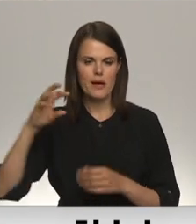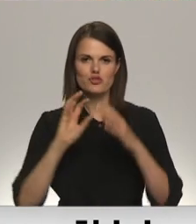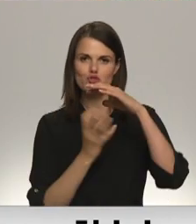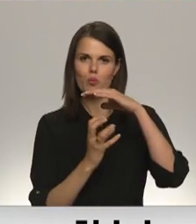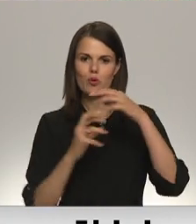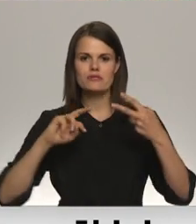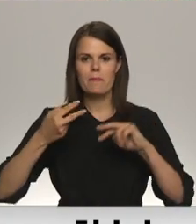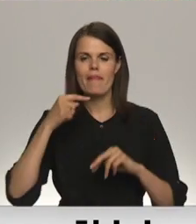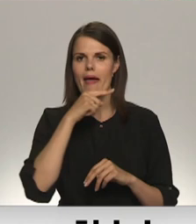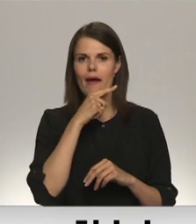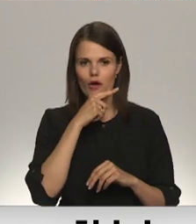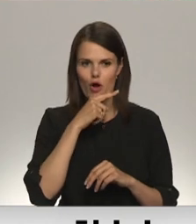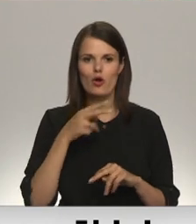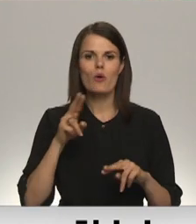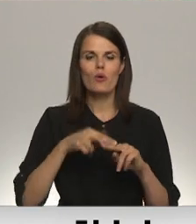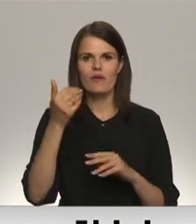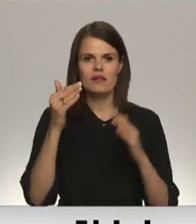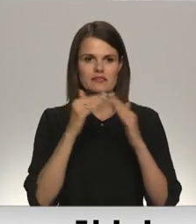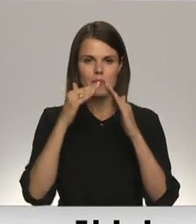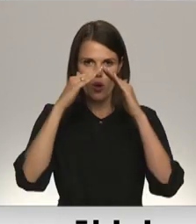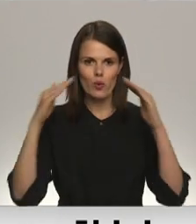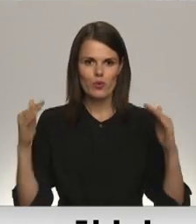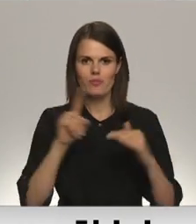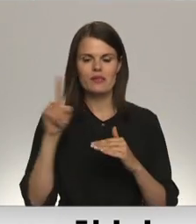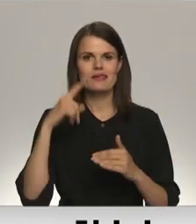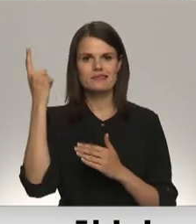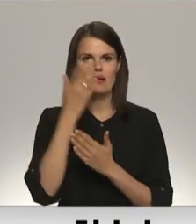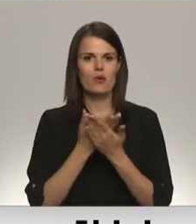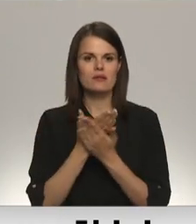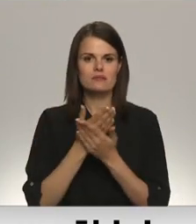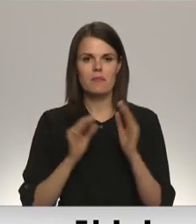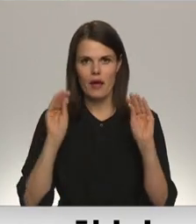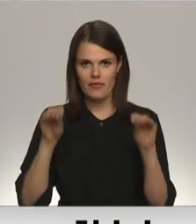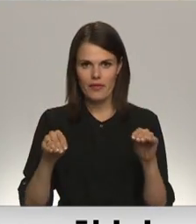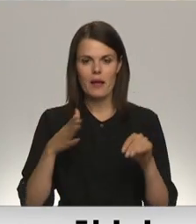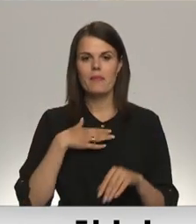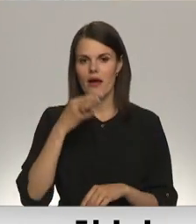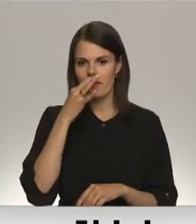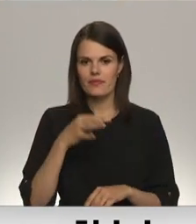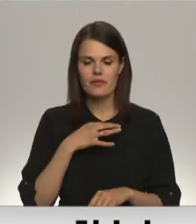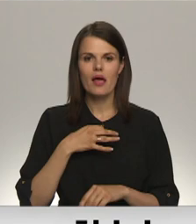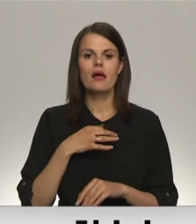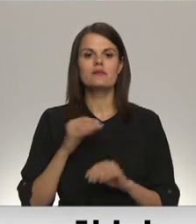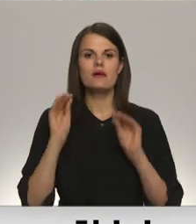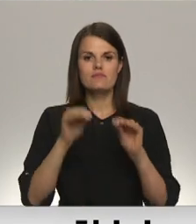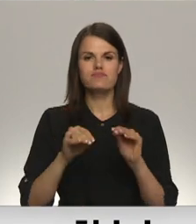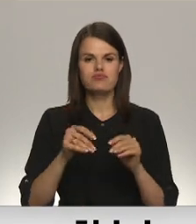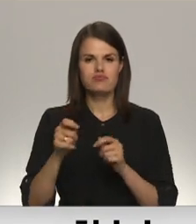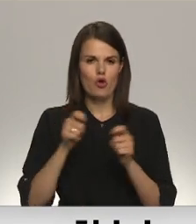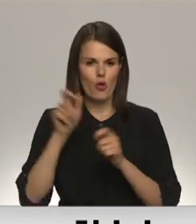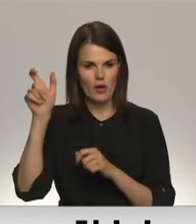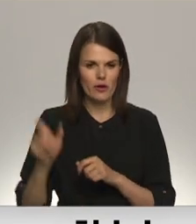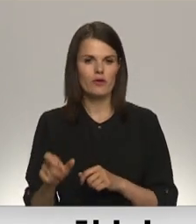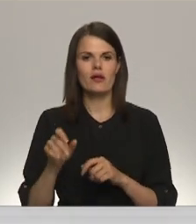pret ekonomiskajām, un uz mājas jumta ir saules paneļi. Kā man teica šis uzstādītāji operatori,